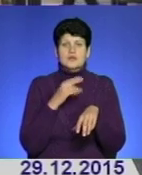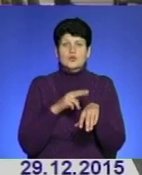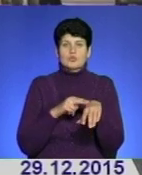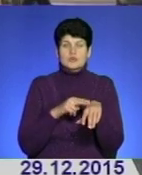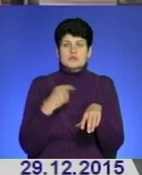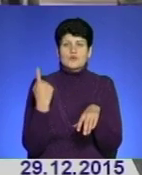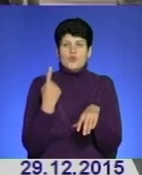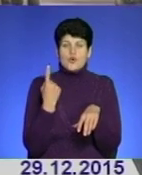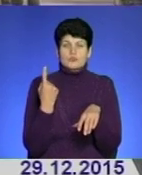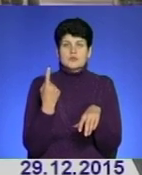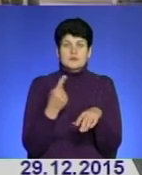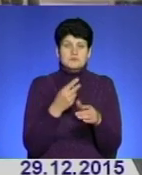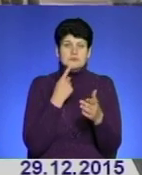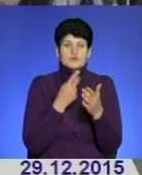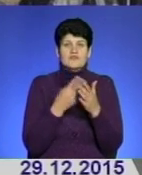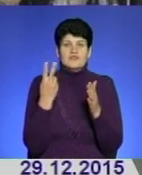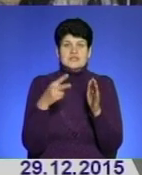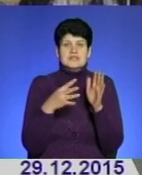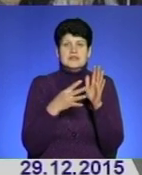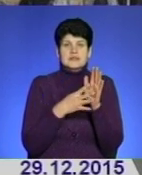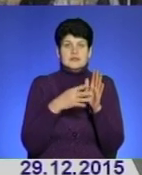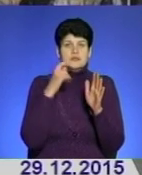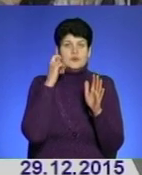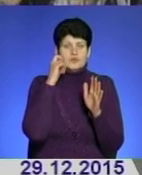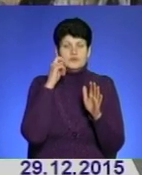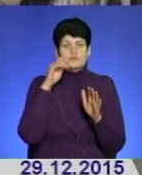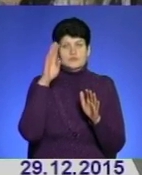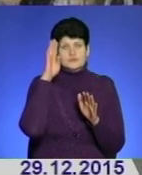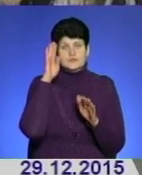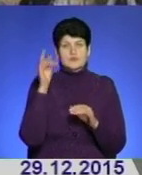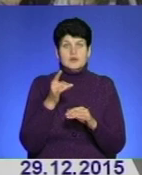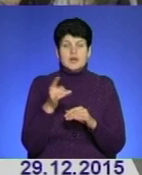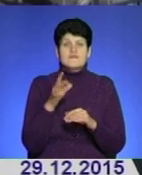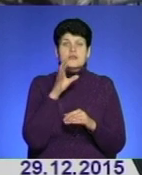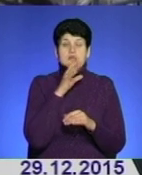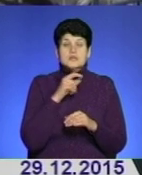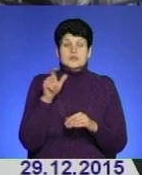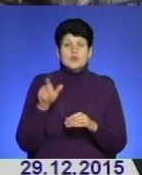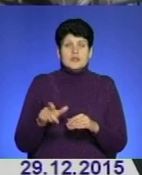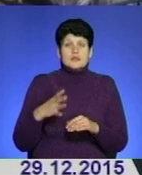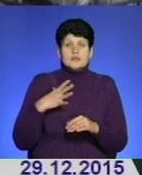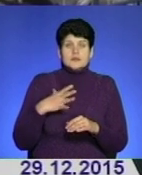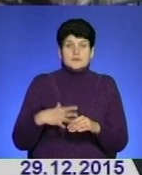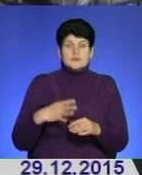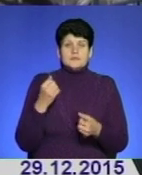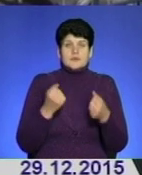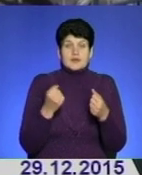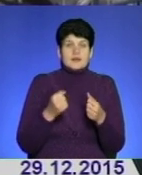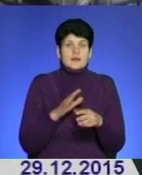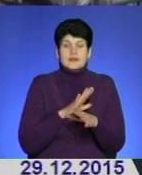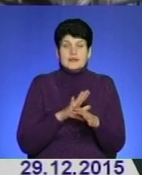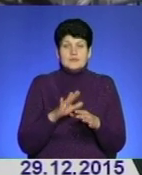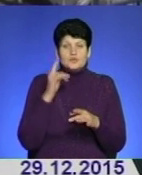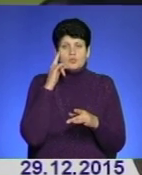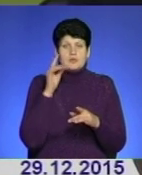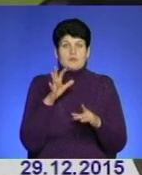області обґрунтовано підозрюють 23-річного жителя Тернополя. Від злодія потерпали автовласники, які не подбали про належний захист